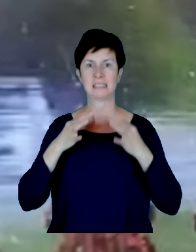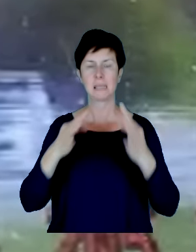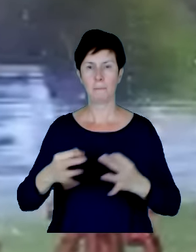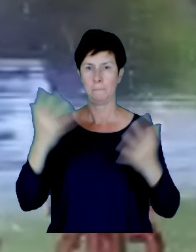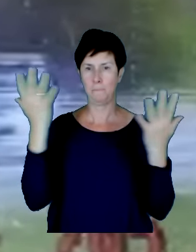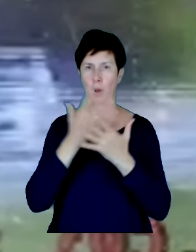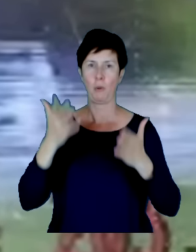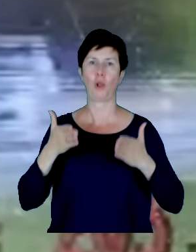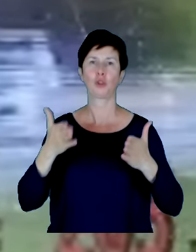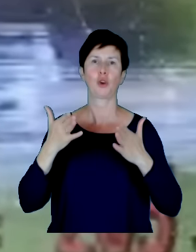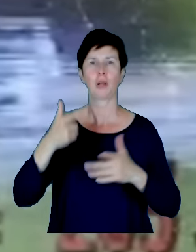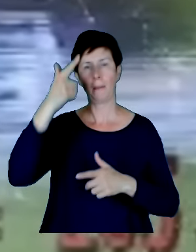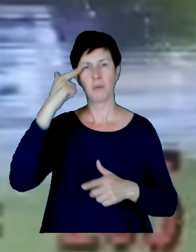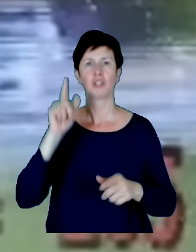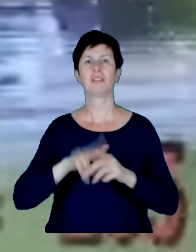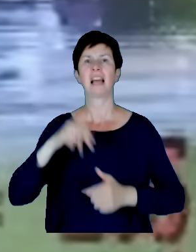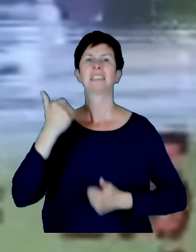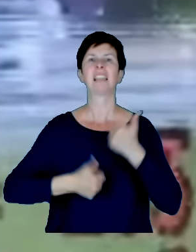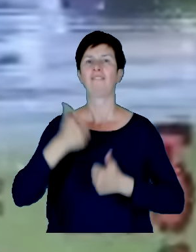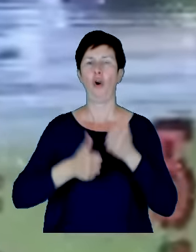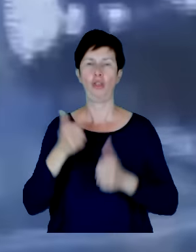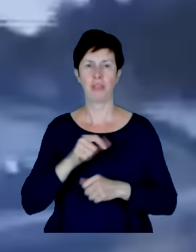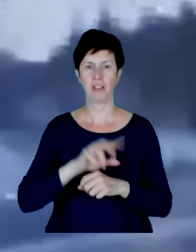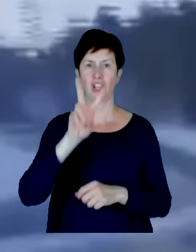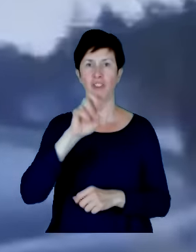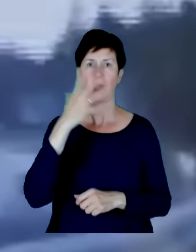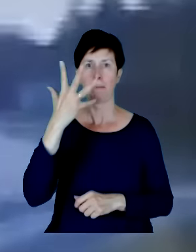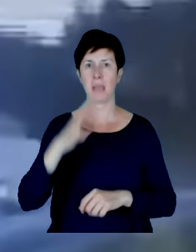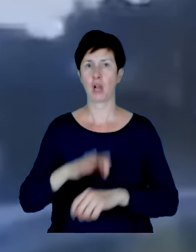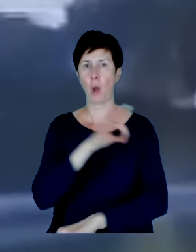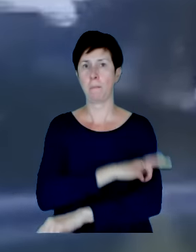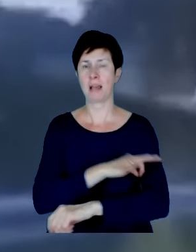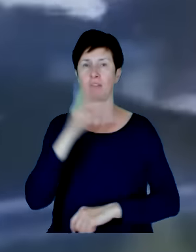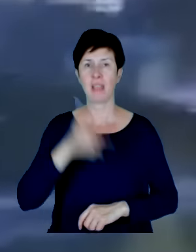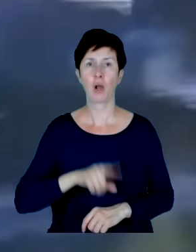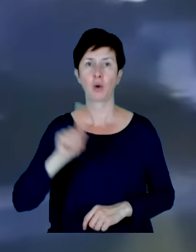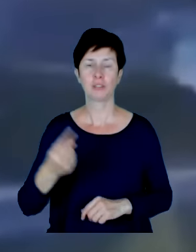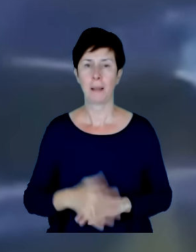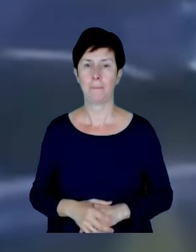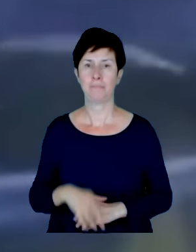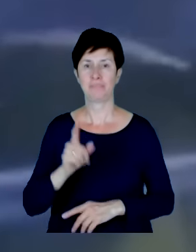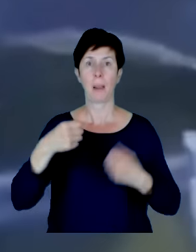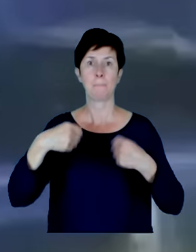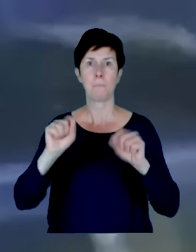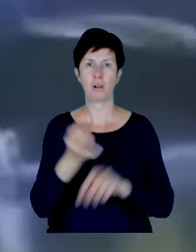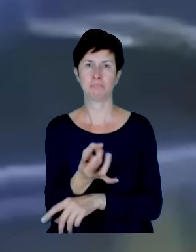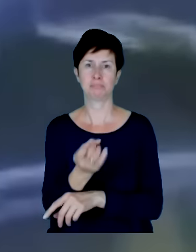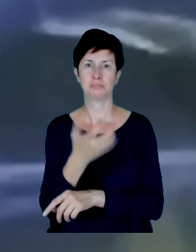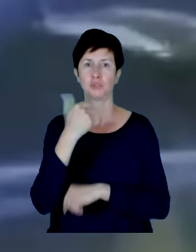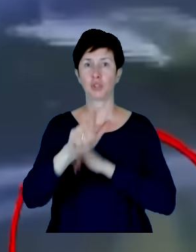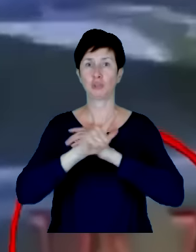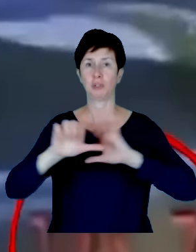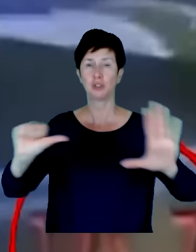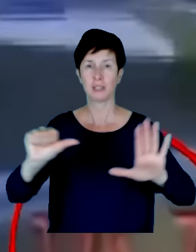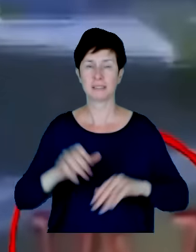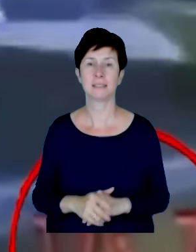drogę publiczną z torem wyścigowym i jechał 205 km na God z kolei ten motocyklista wykręcił 176 kmh obaj dostali